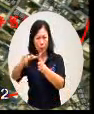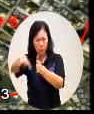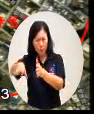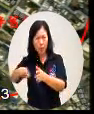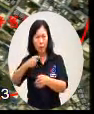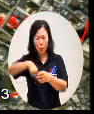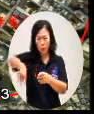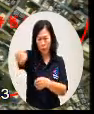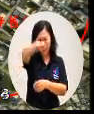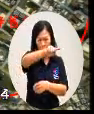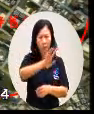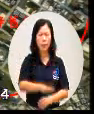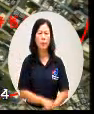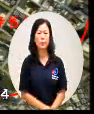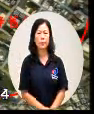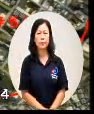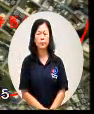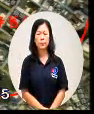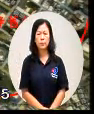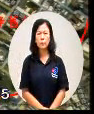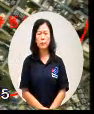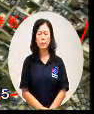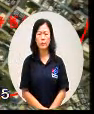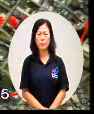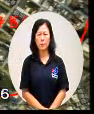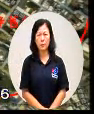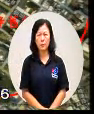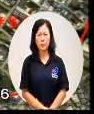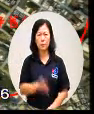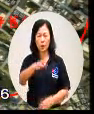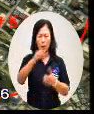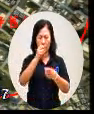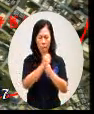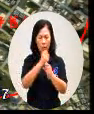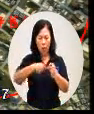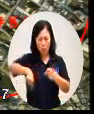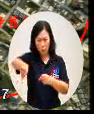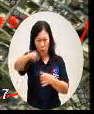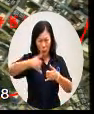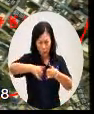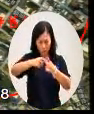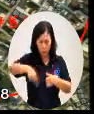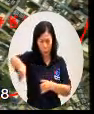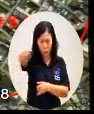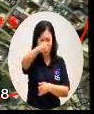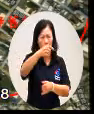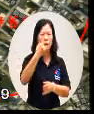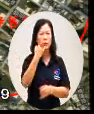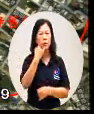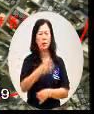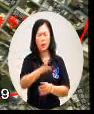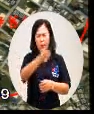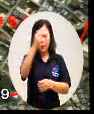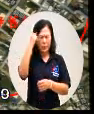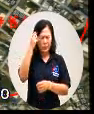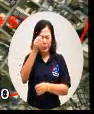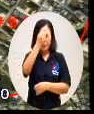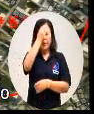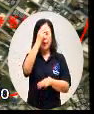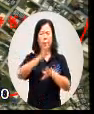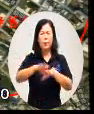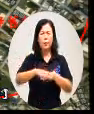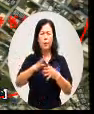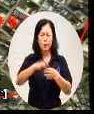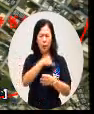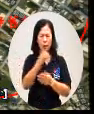啊，阮后壁才叫做桥头了，后尾桥头个对，叫个趴地遮拐，啊个走过遮， 很麻烦。啊，不过因意思讲，啊，你